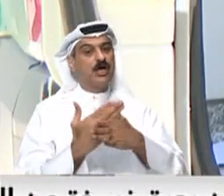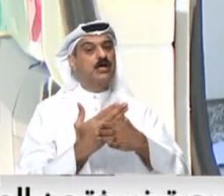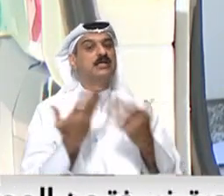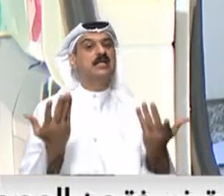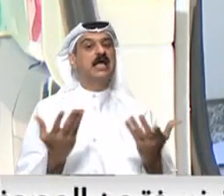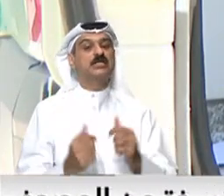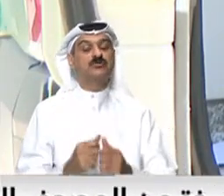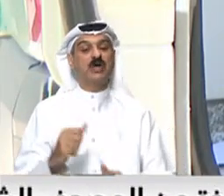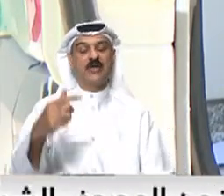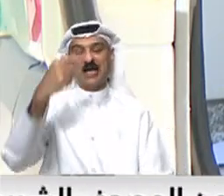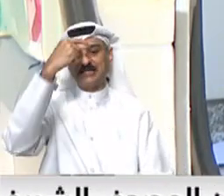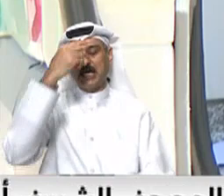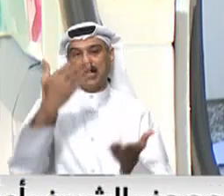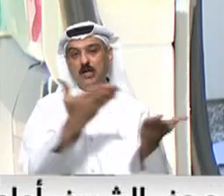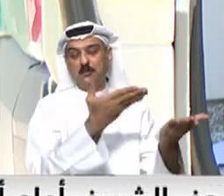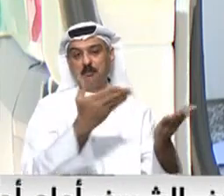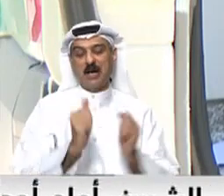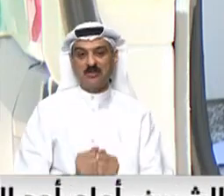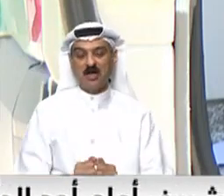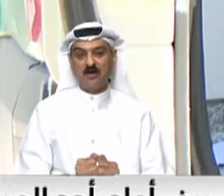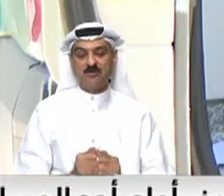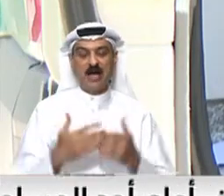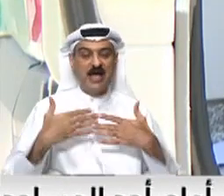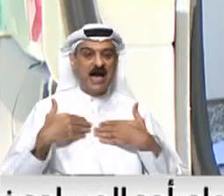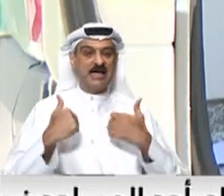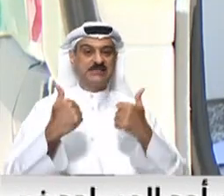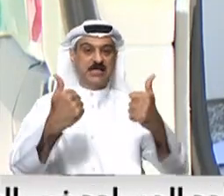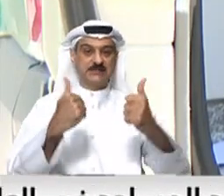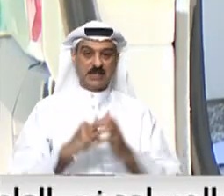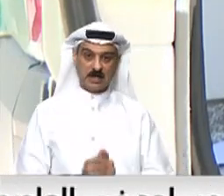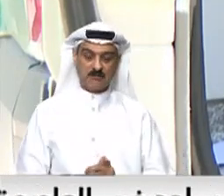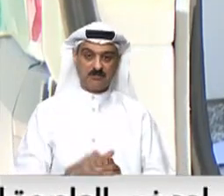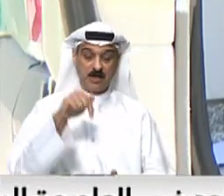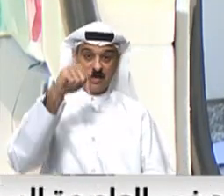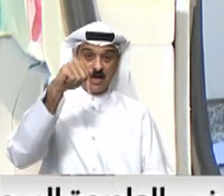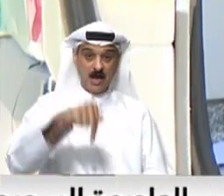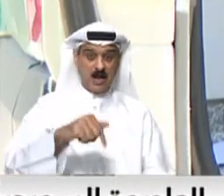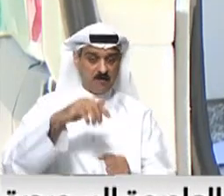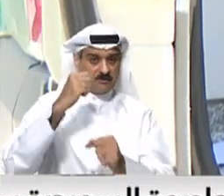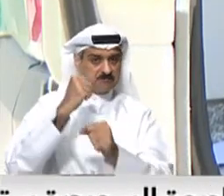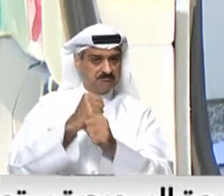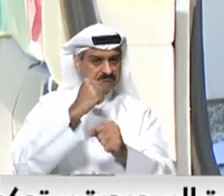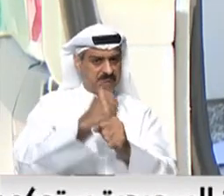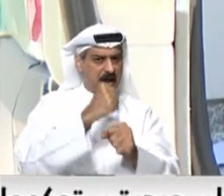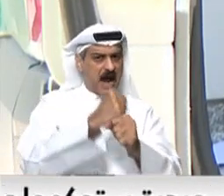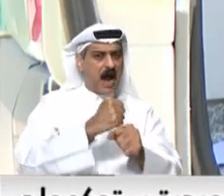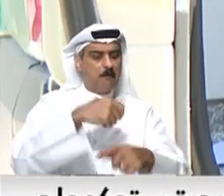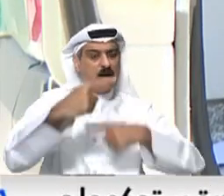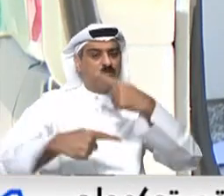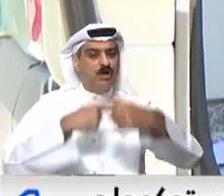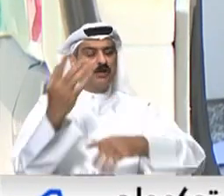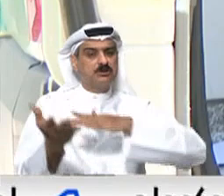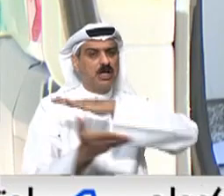المرضى وإنقاذ حياة العديد من الأرواح، مهما كان حجم الصعاب